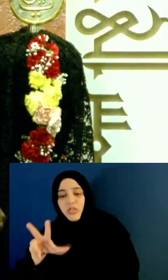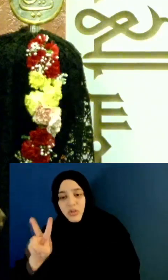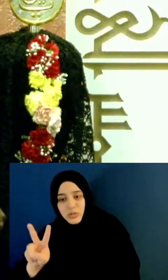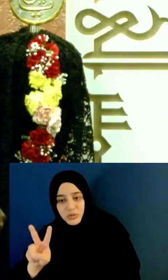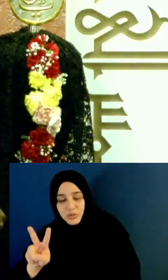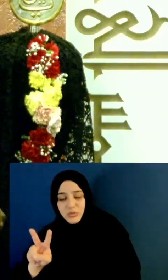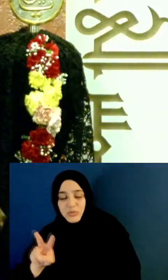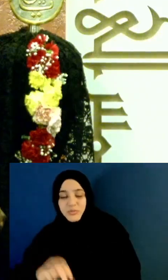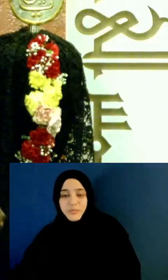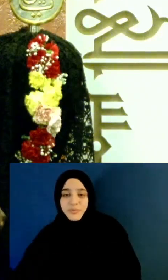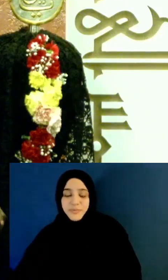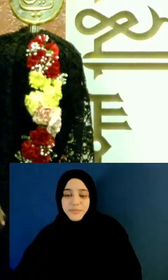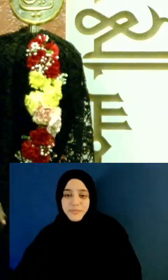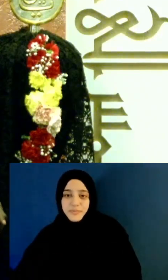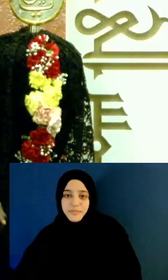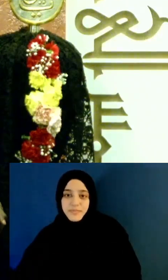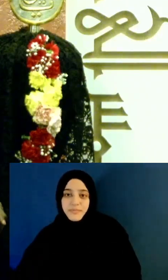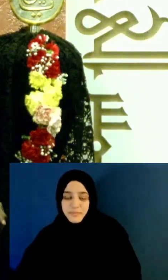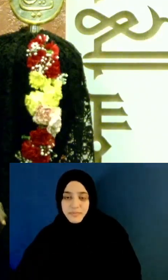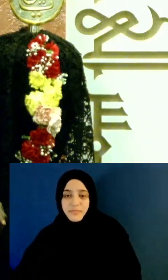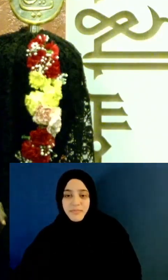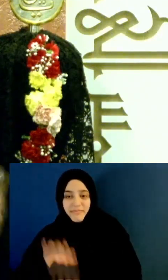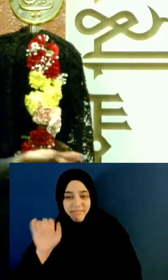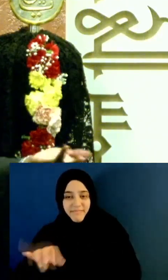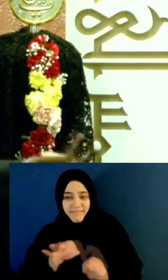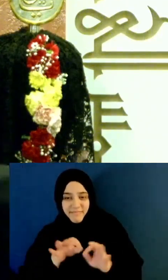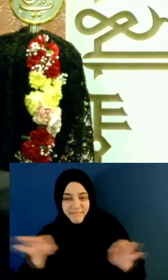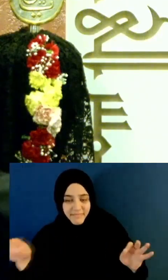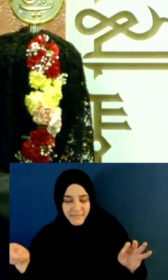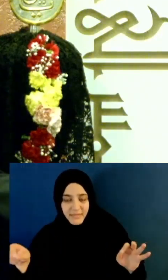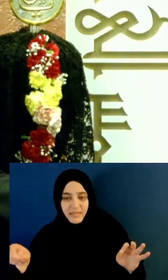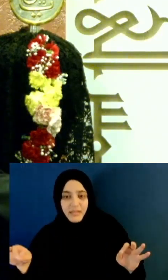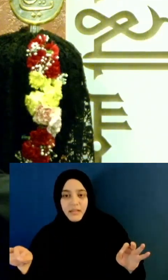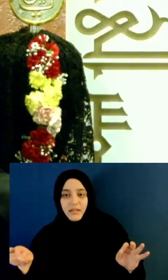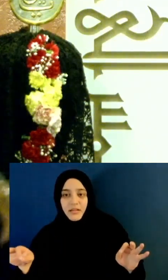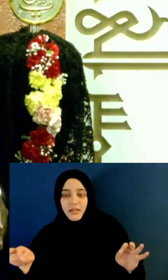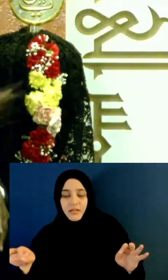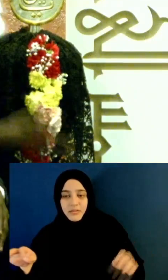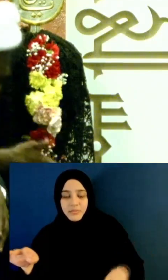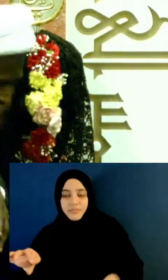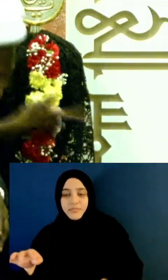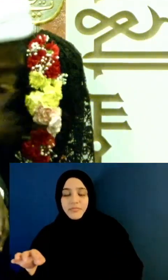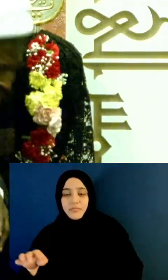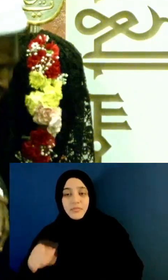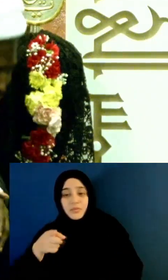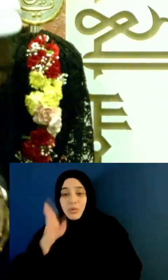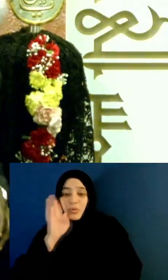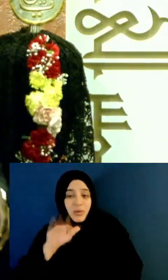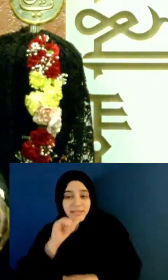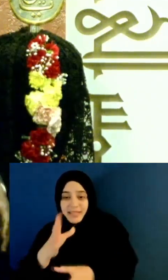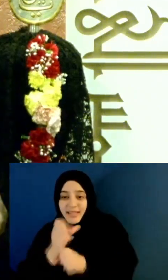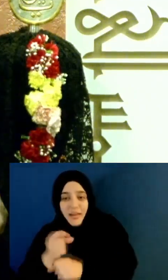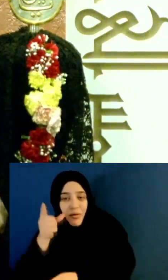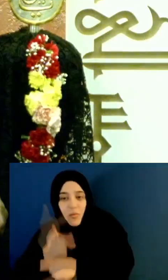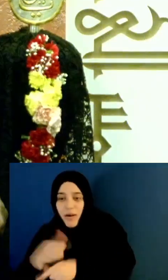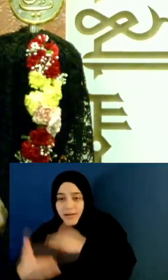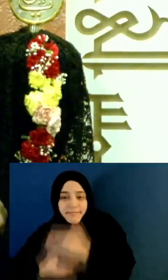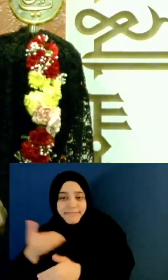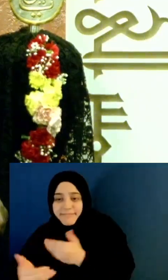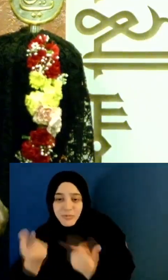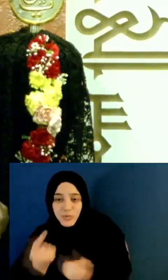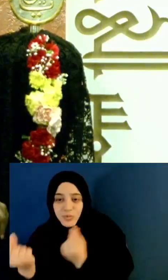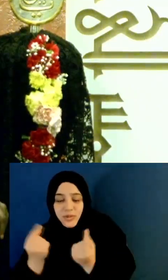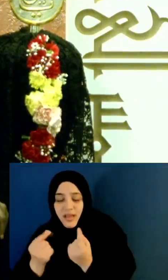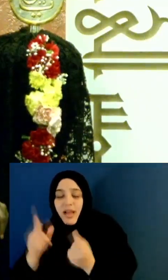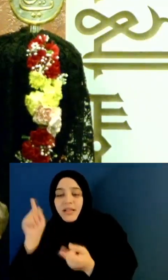مِمَّا أَحْسَنْتُمْ. You will not get righteousness until you give what you love the most. So Habibi Amin stood